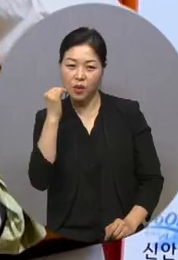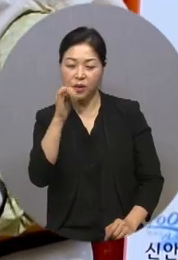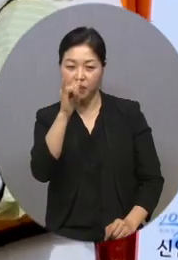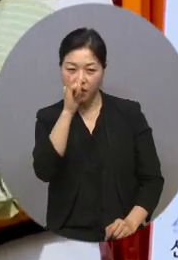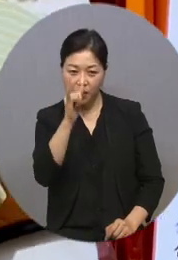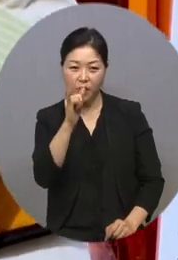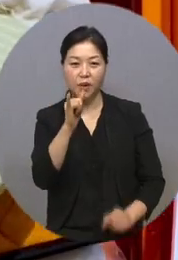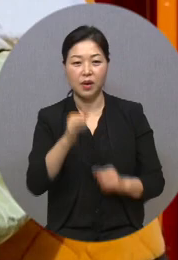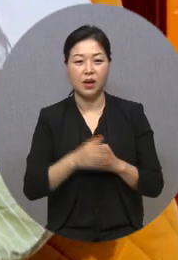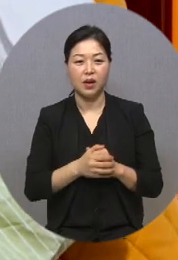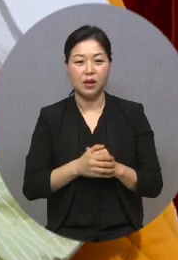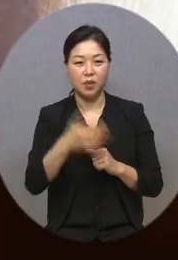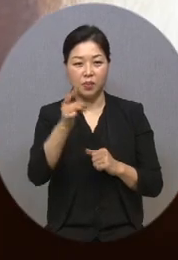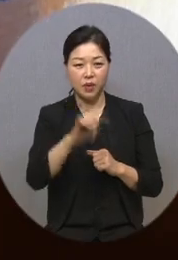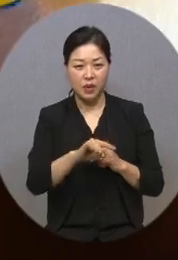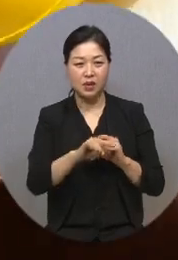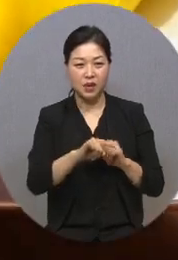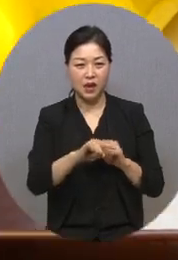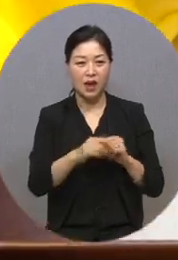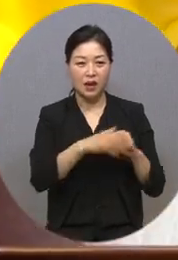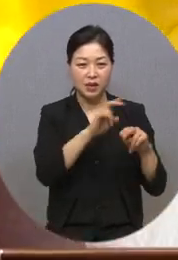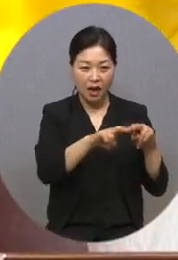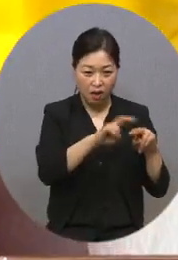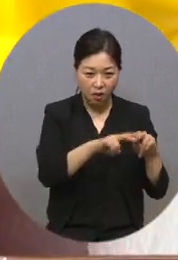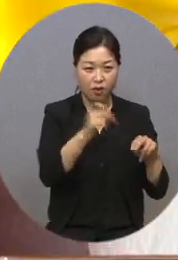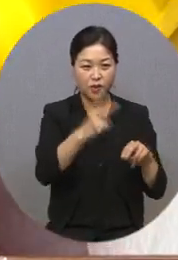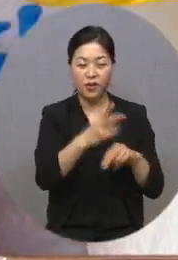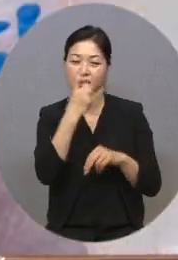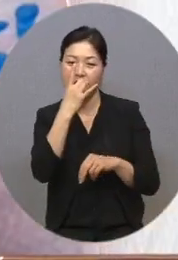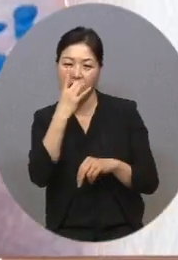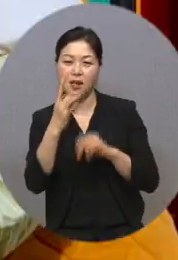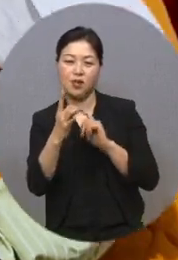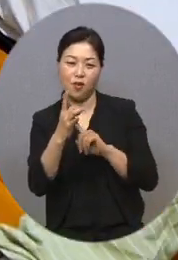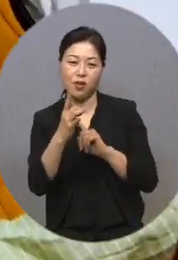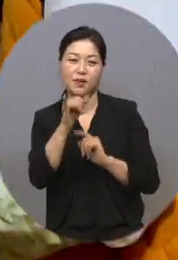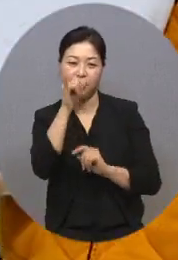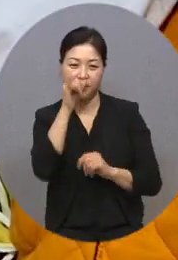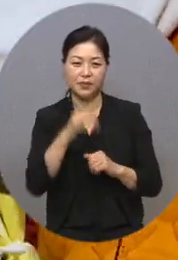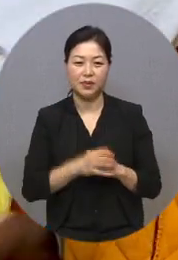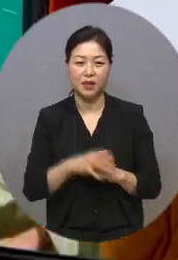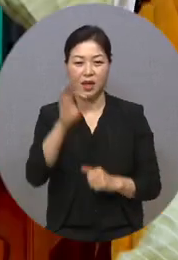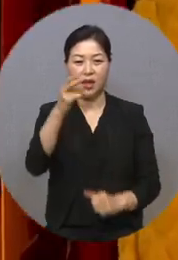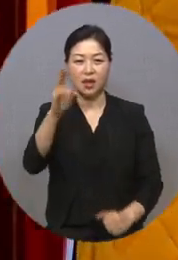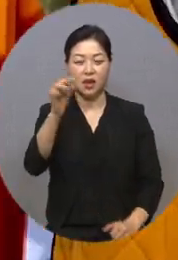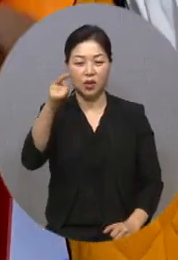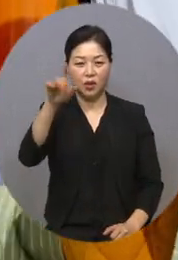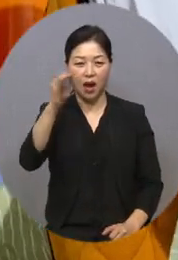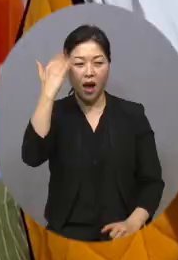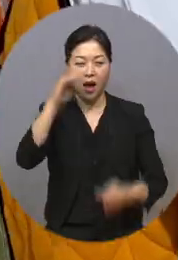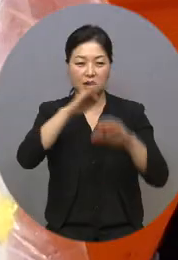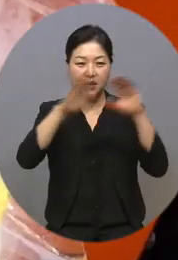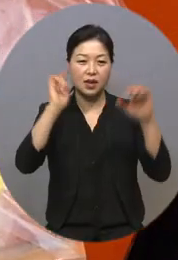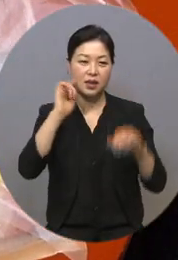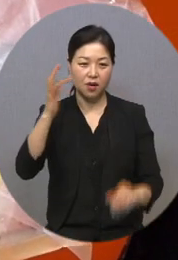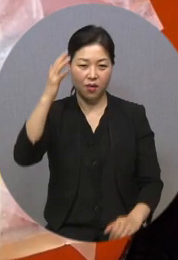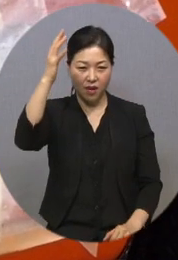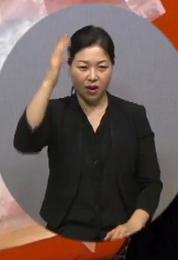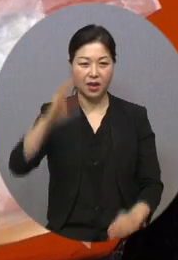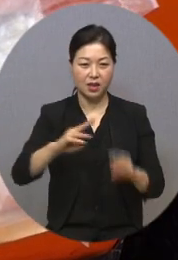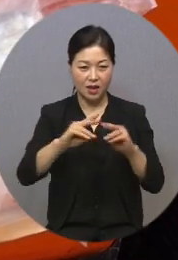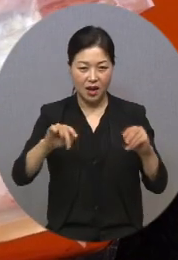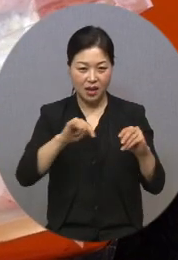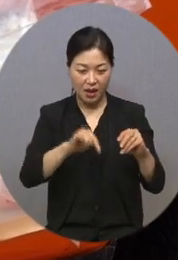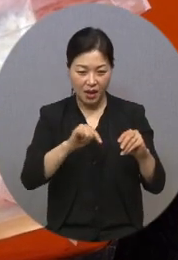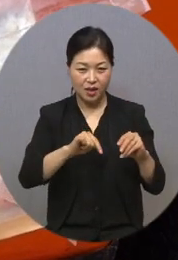그리고 한평에 장어 그리고 뿐만 아니라 쌀도 빼놓으시면 안 됩니다. 야. 자 그리고 영광 하늘에는 영광 땅에는 굴비. 바로